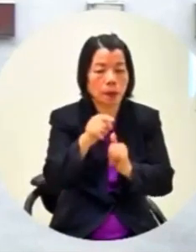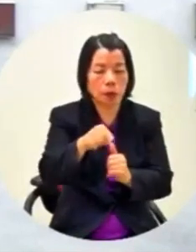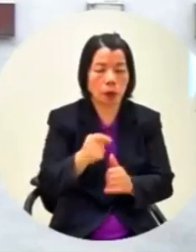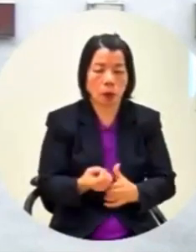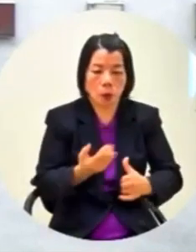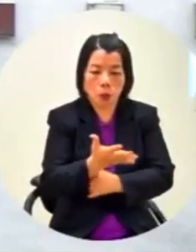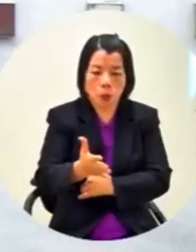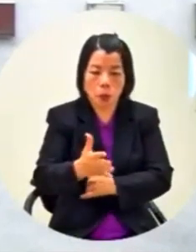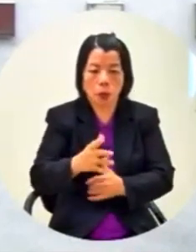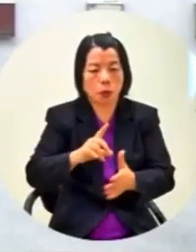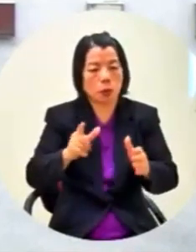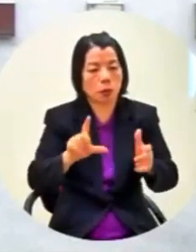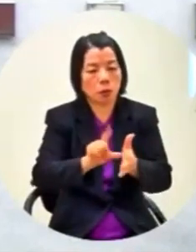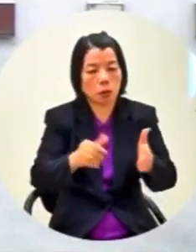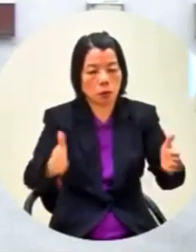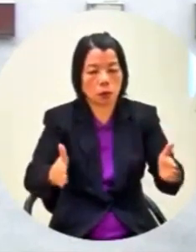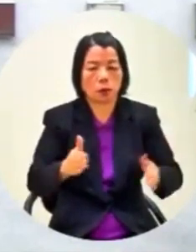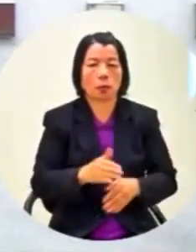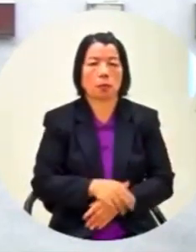间，